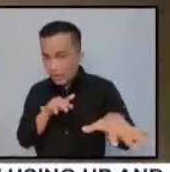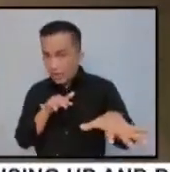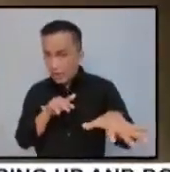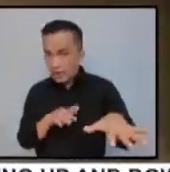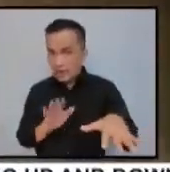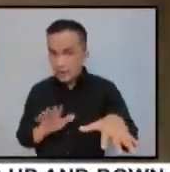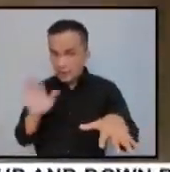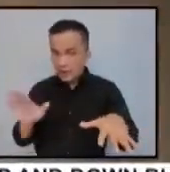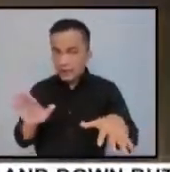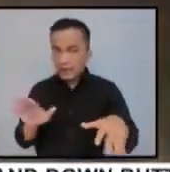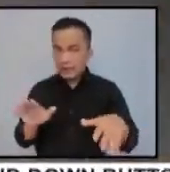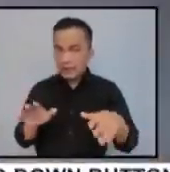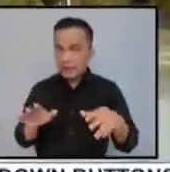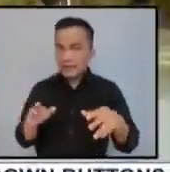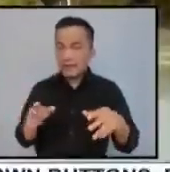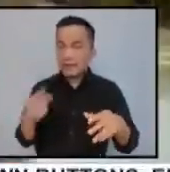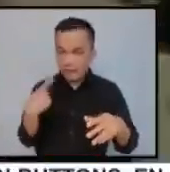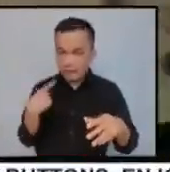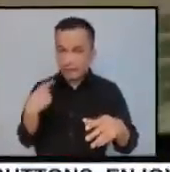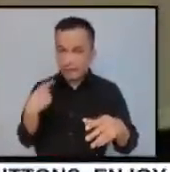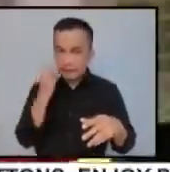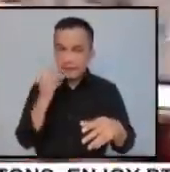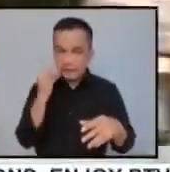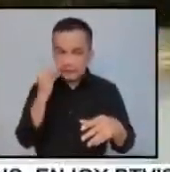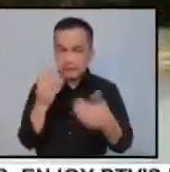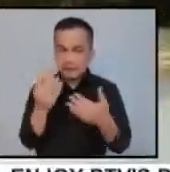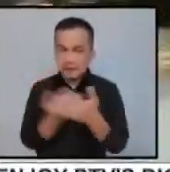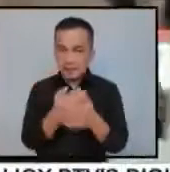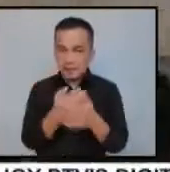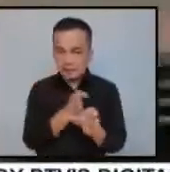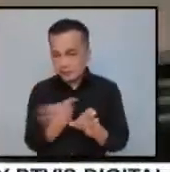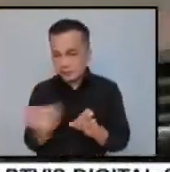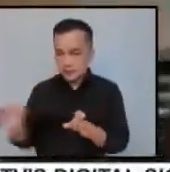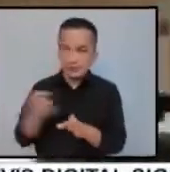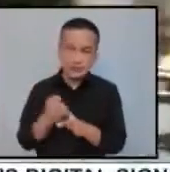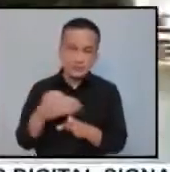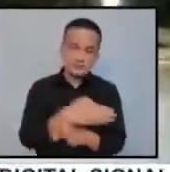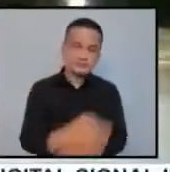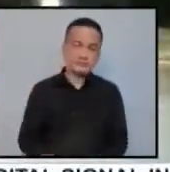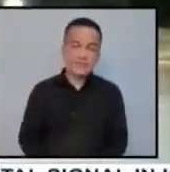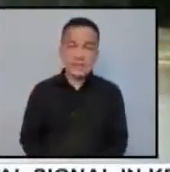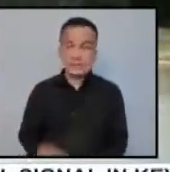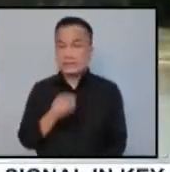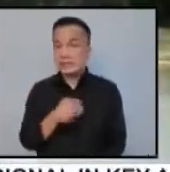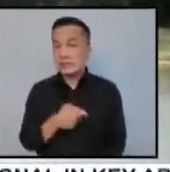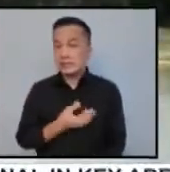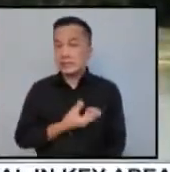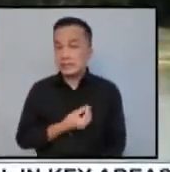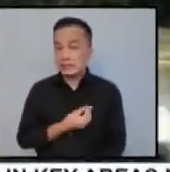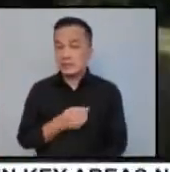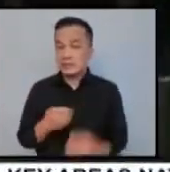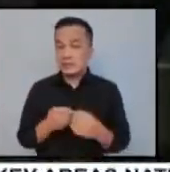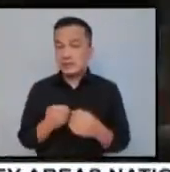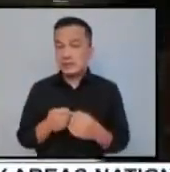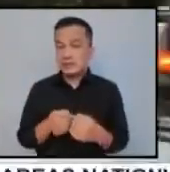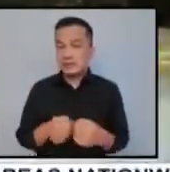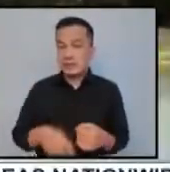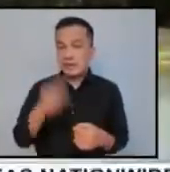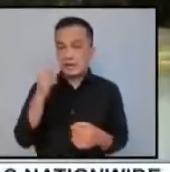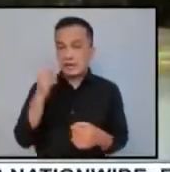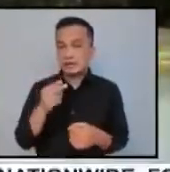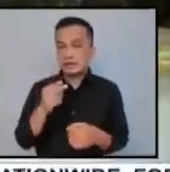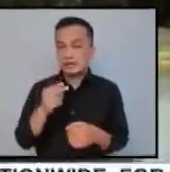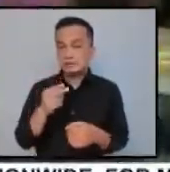na kanilang mararanasan sa mga bagong ruta dahil dito nangangamba sila na baka lalong mas tumaas ang konsumo nila sa